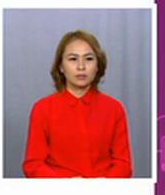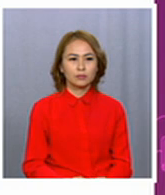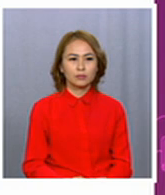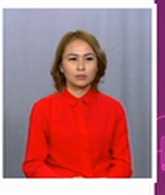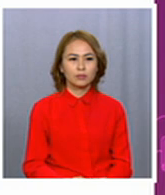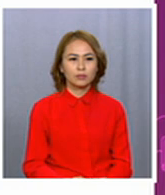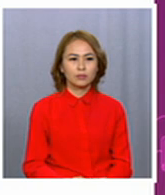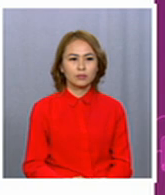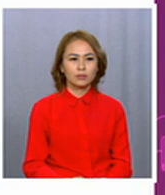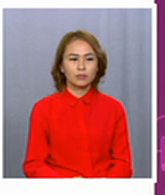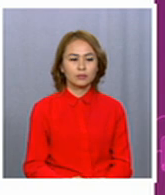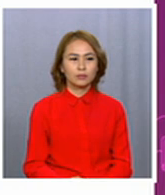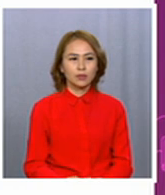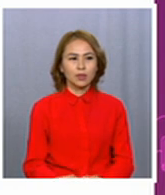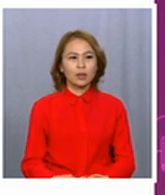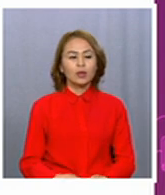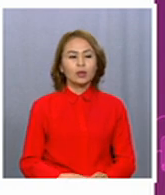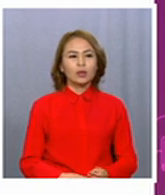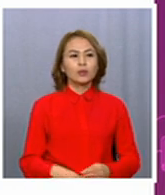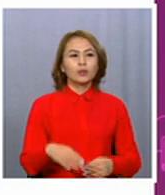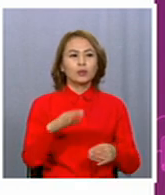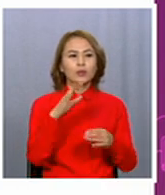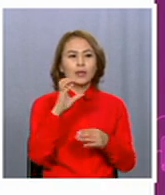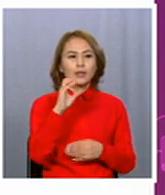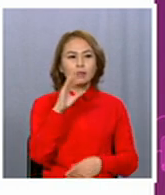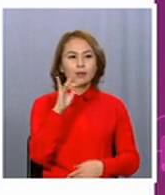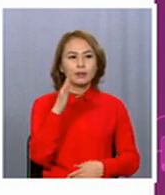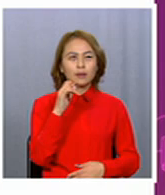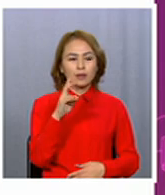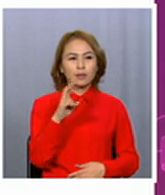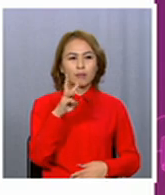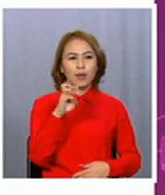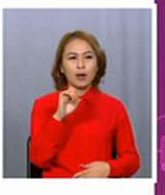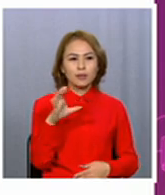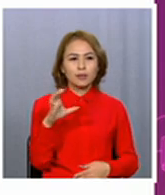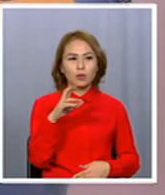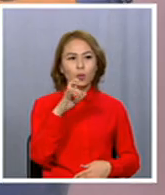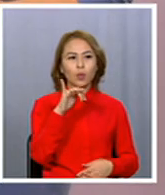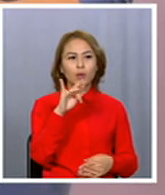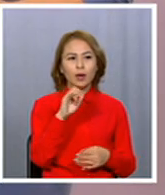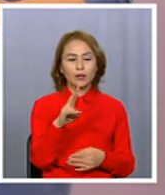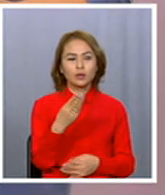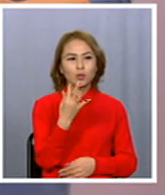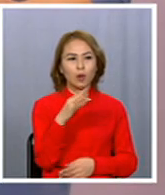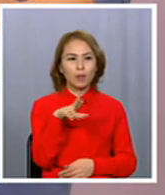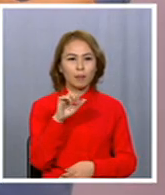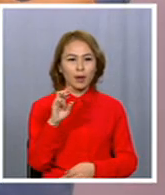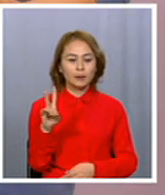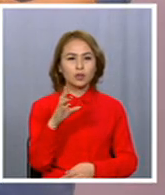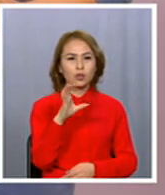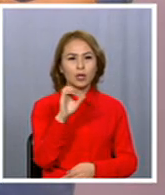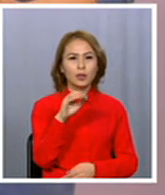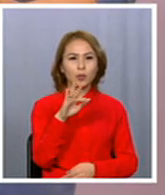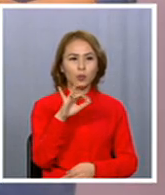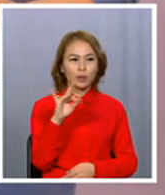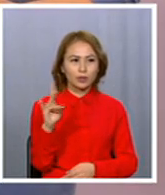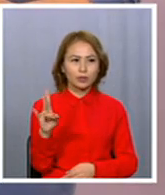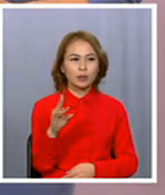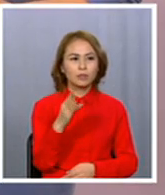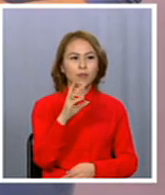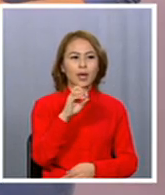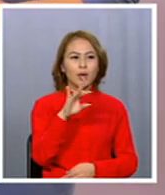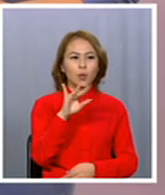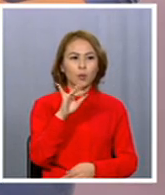Я, балалар, өлеңде есек қырған, Марс, Уран, Шолпан, Сатурн,